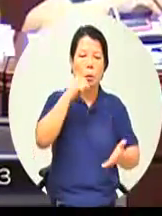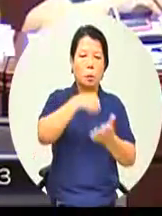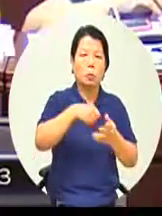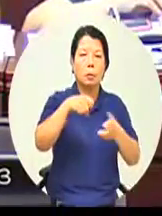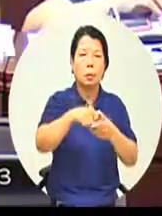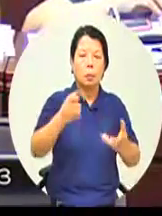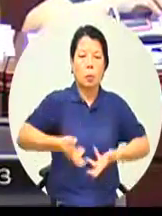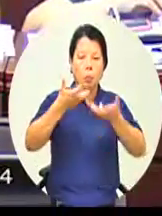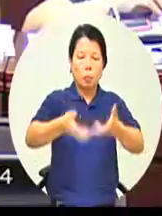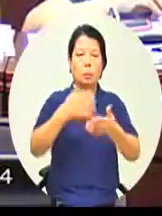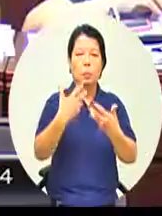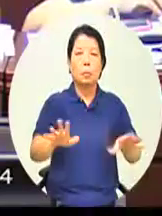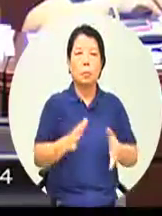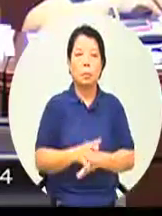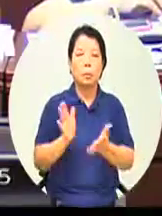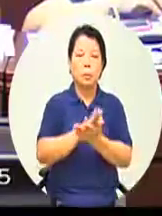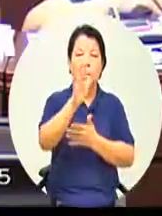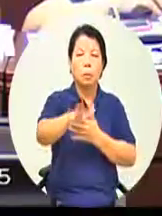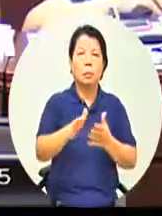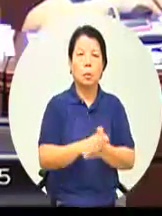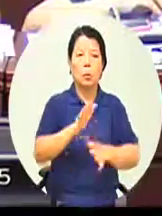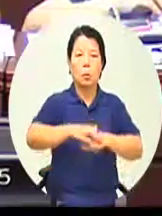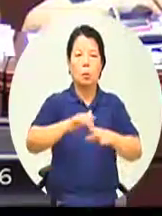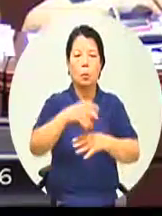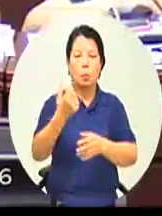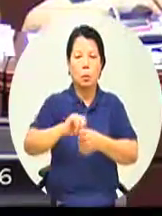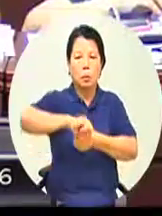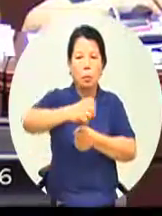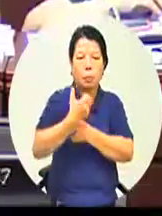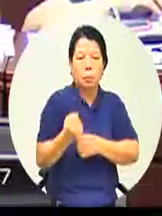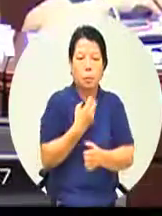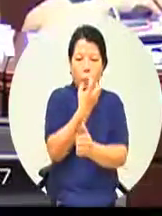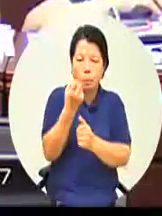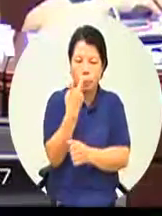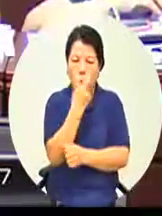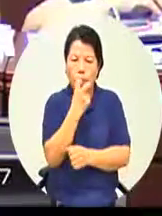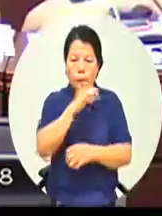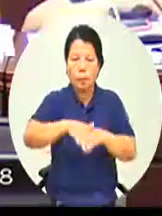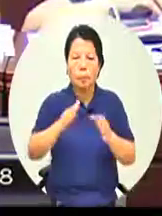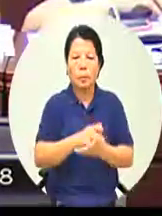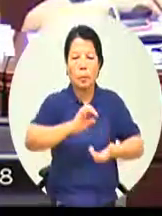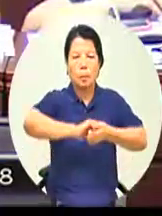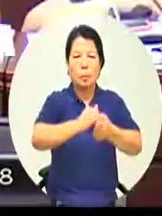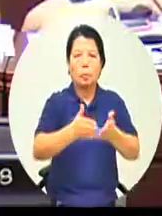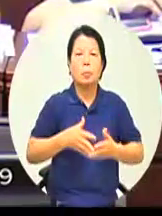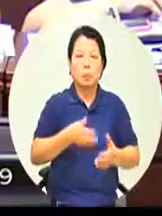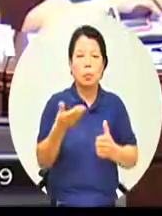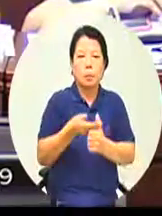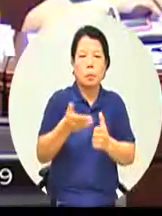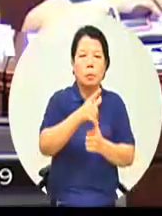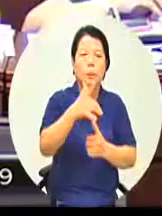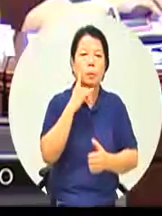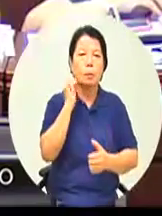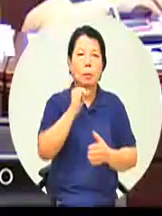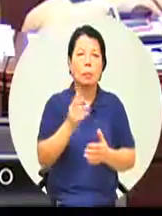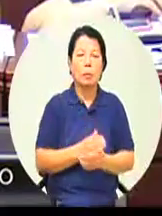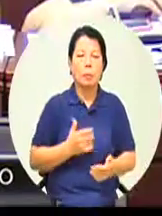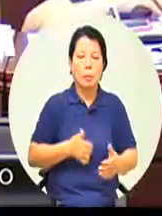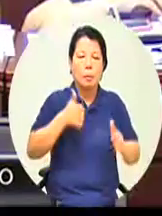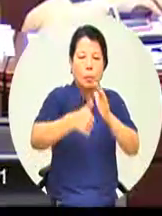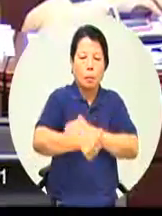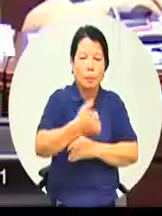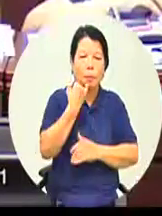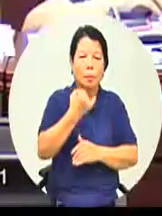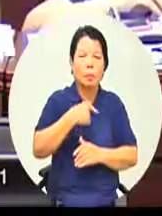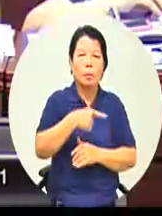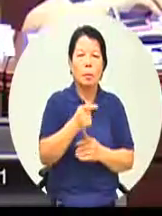贡献很多。所以未来的话就会做加强把关，必须要是受过这个培训的妈妈们才能去带领